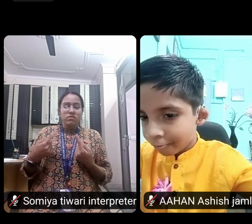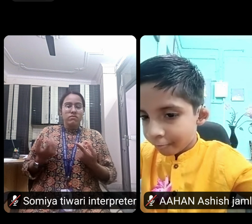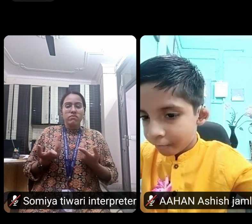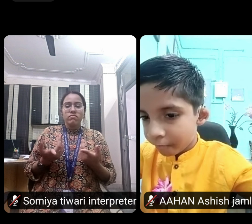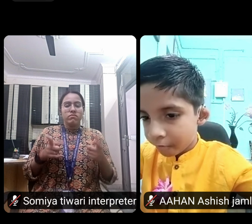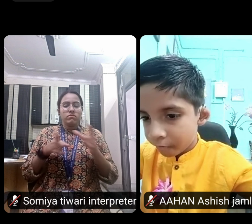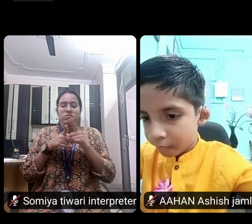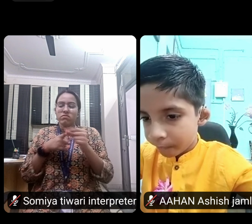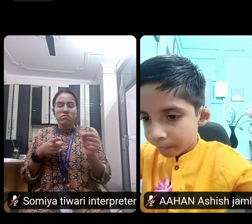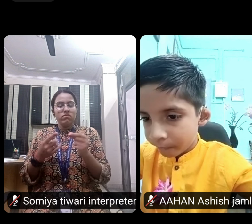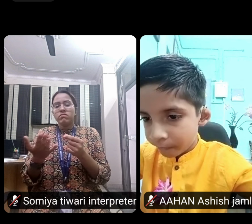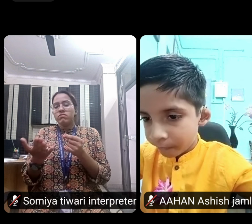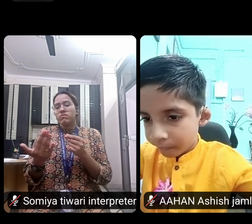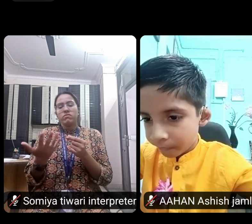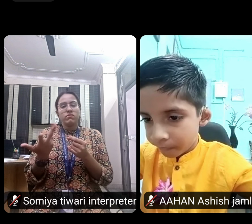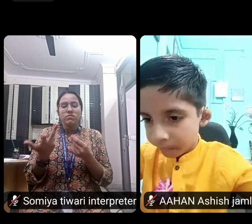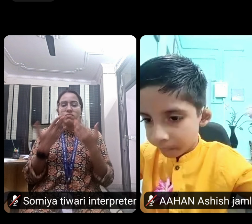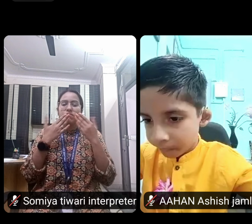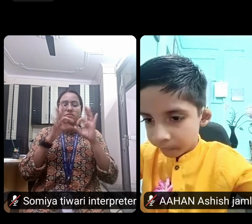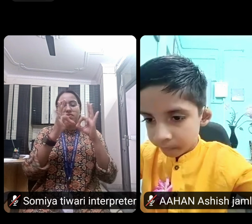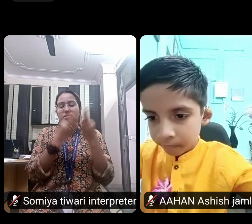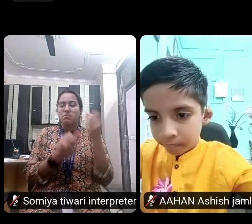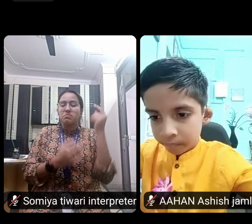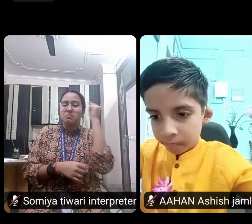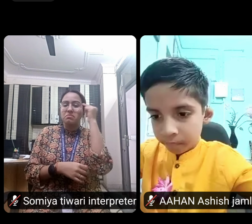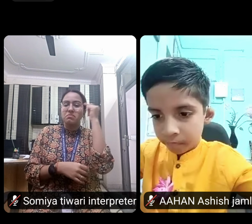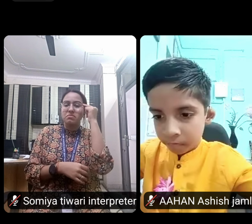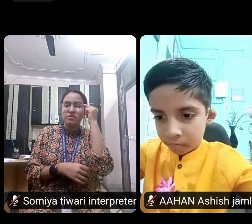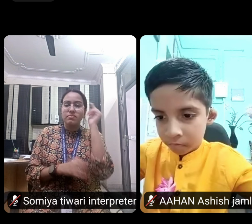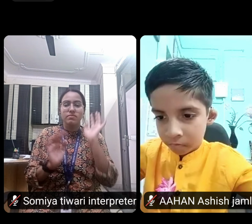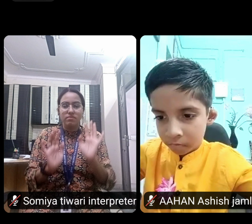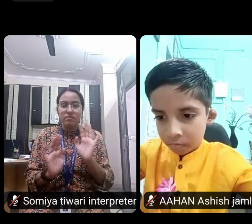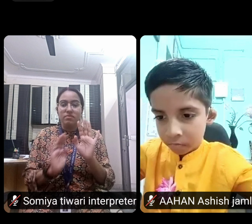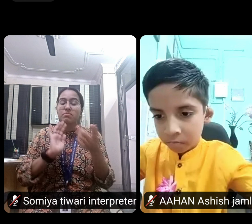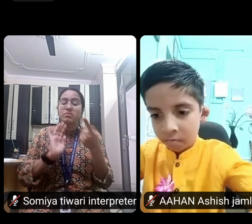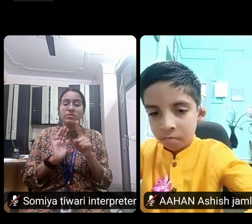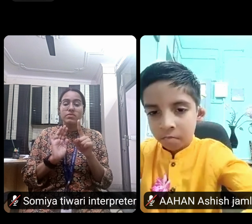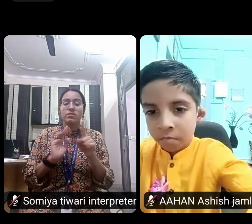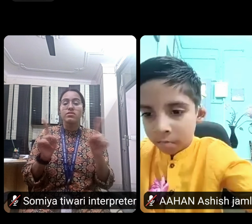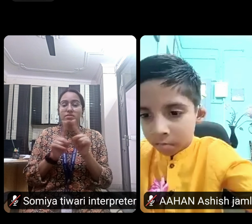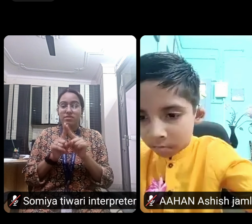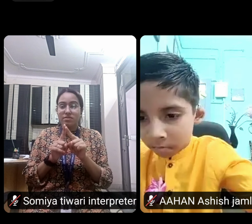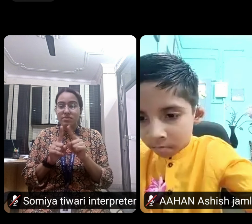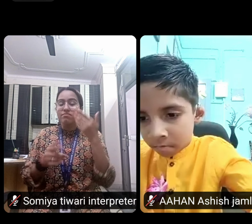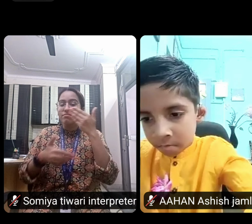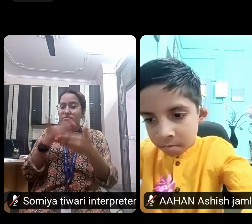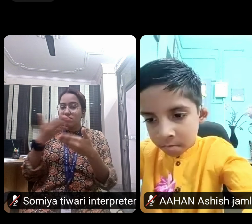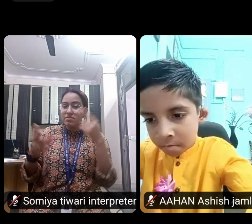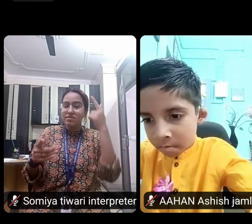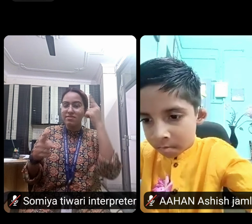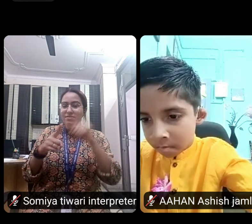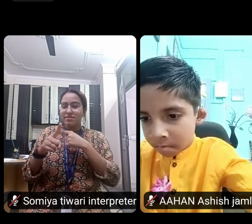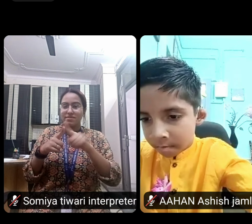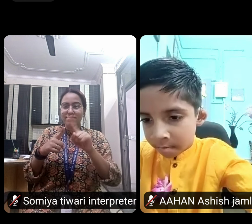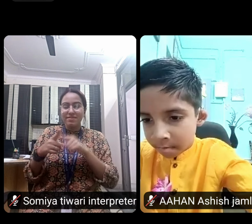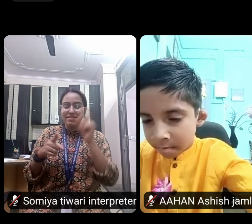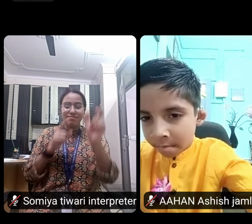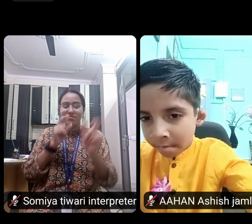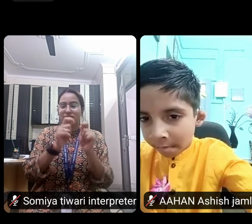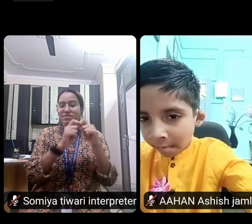या हो पाएंगे पेरेंट्स को ऐसा लगता होगा। और जब आप लोग अर्ली इंटरवेंशन वाले जो स्पेशलिस्ट हैं, जब वो इंटरवीन करते